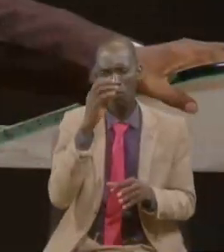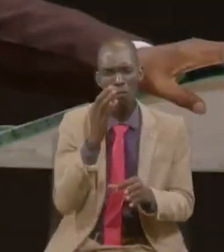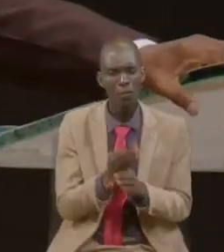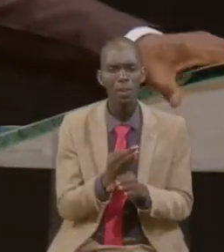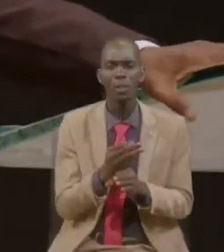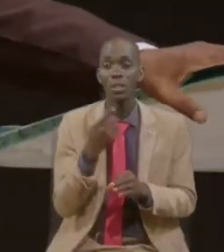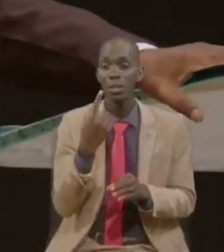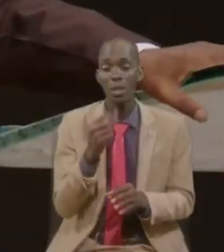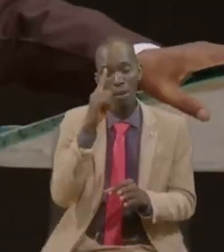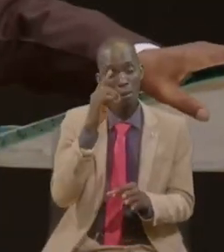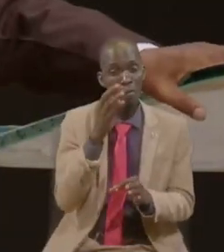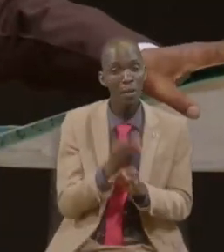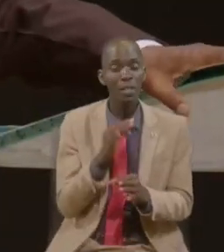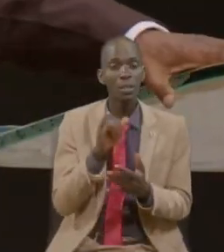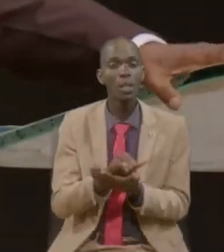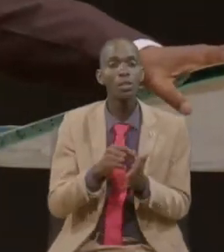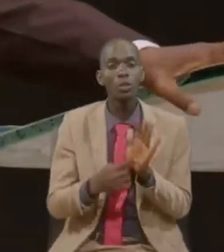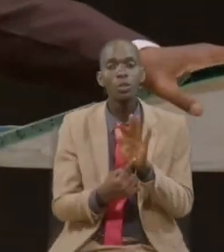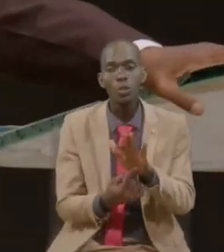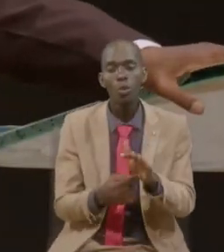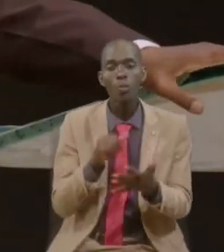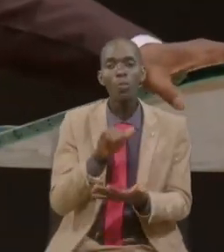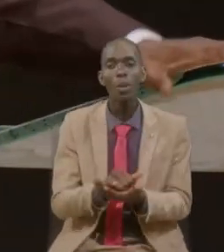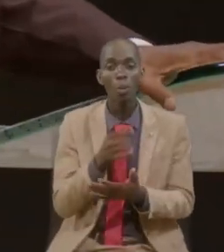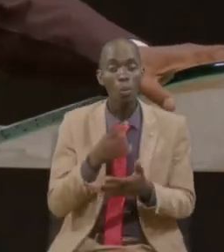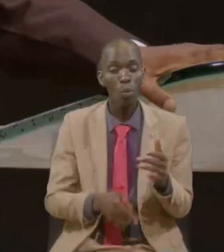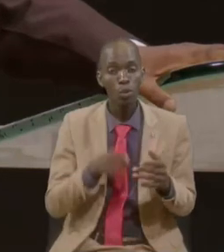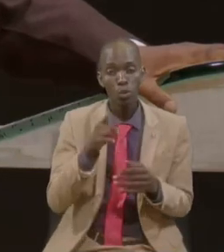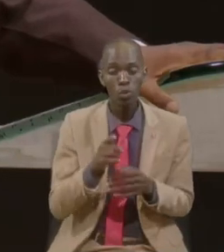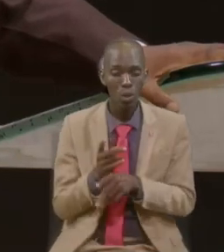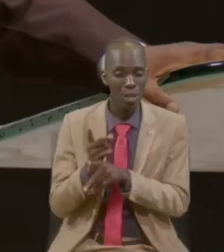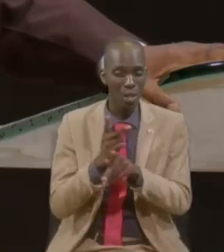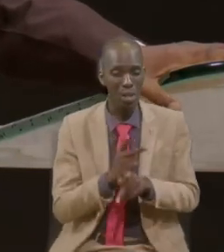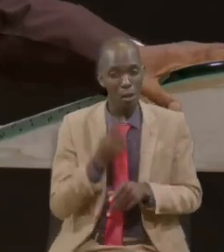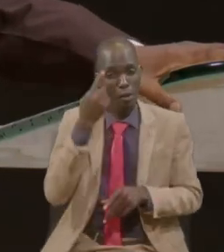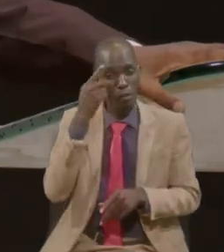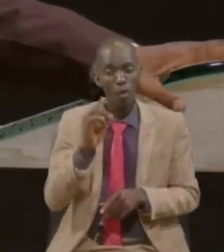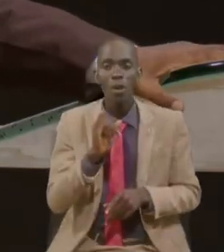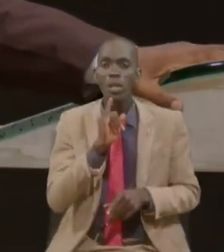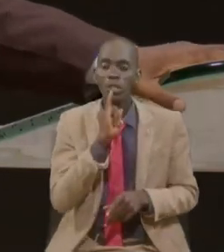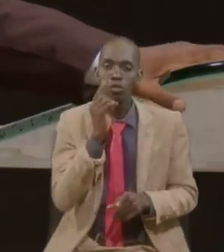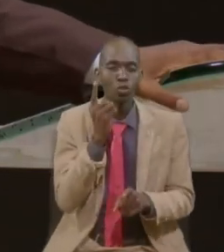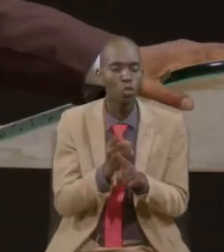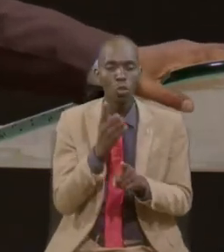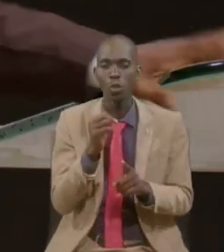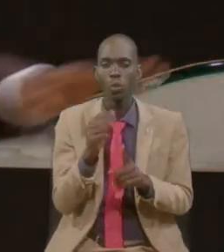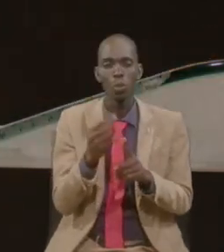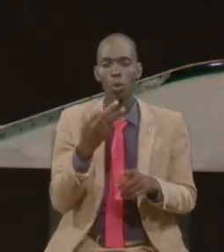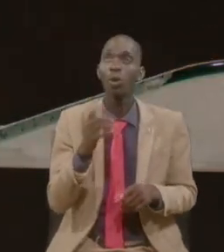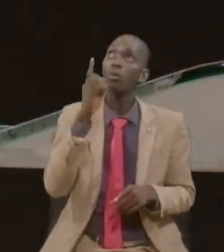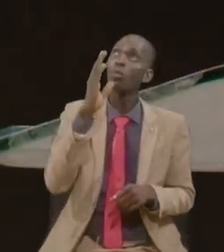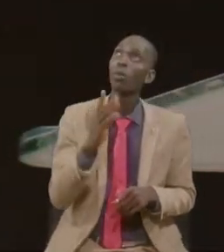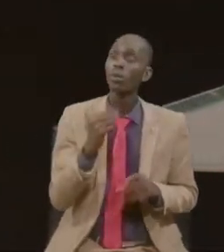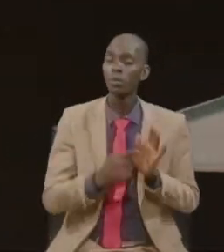authentique, la foi transparente, la foi qui montre que la chose qui compte, c'est la parole de